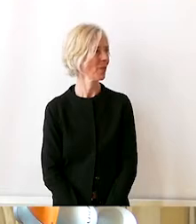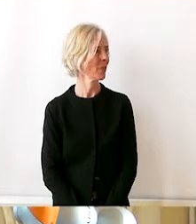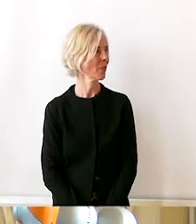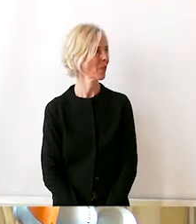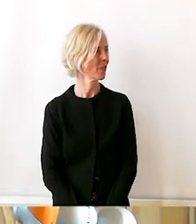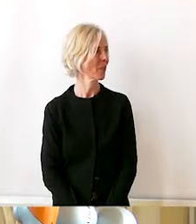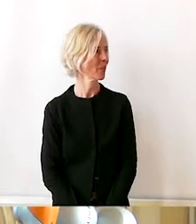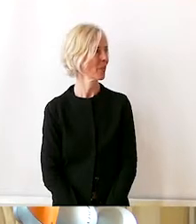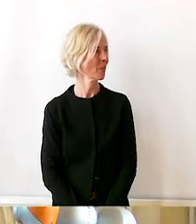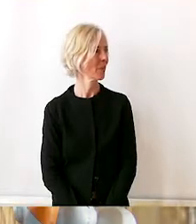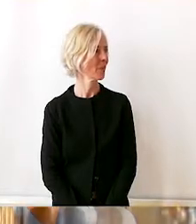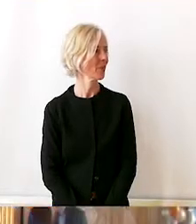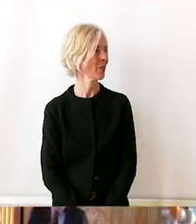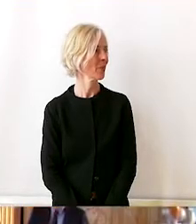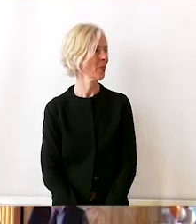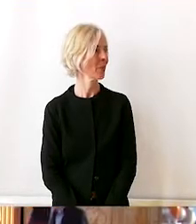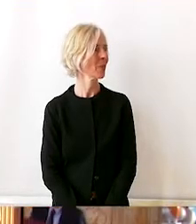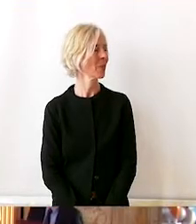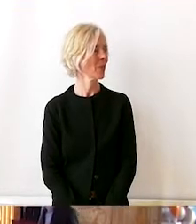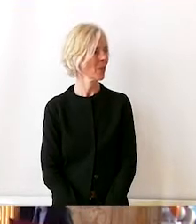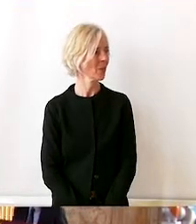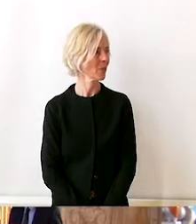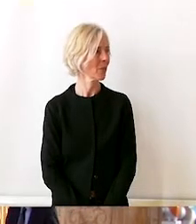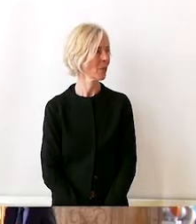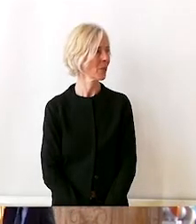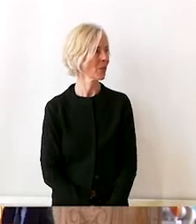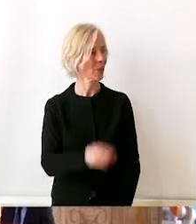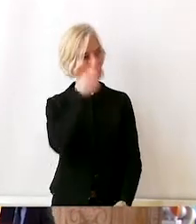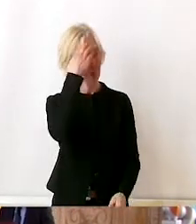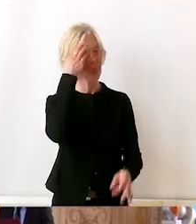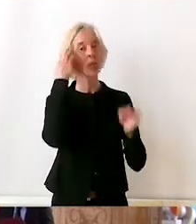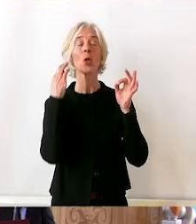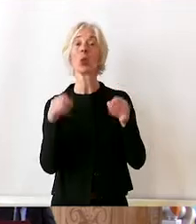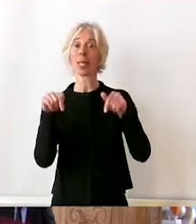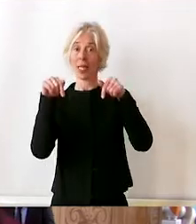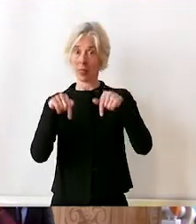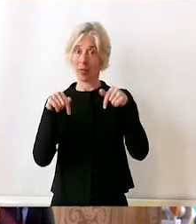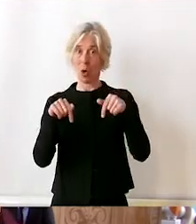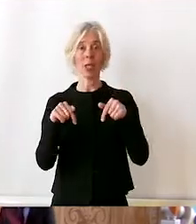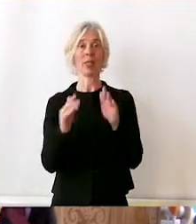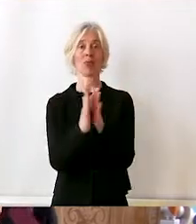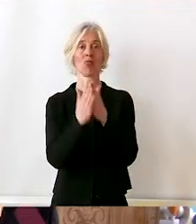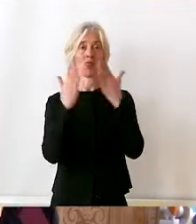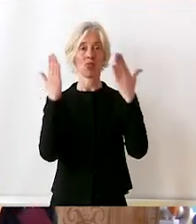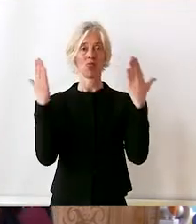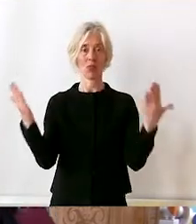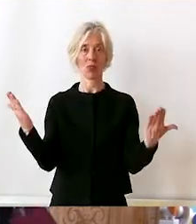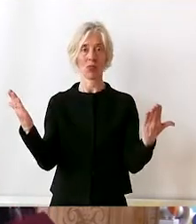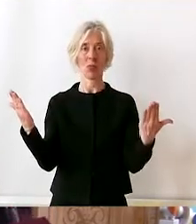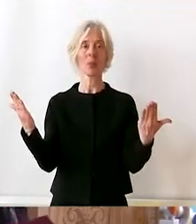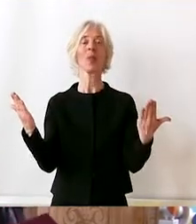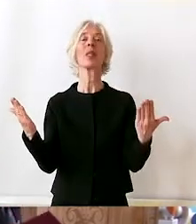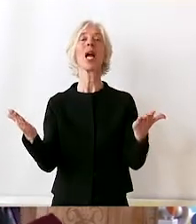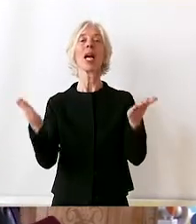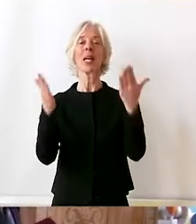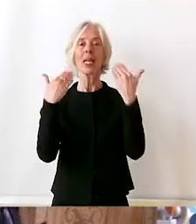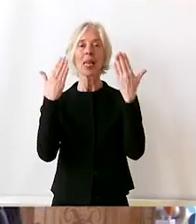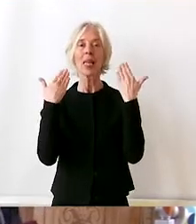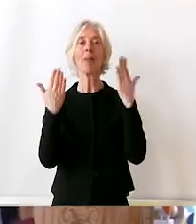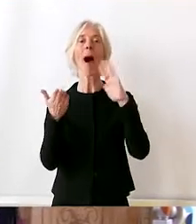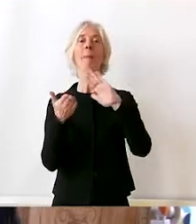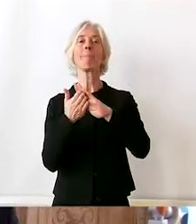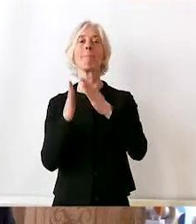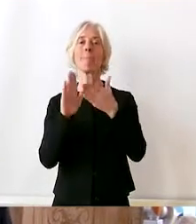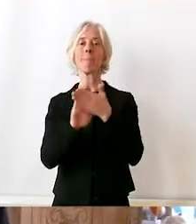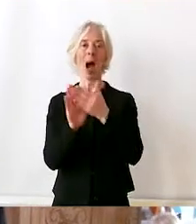Der große Moment naht. Wir haben viele Unterschriften zu leisten. Für diejenigen, die einen eigenen Füller verwenden wollen,